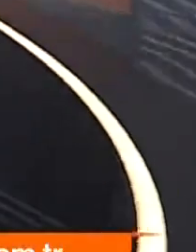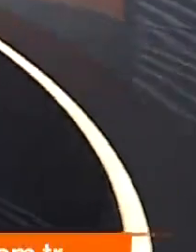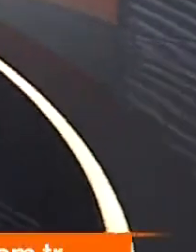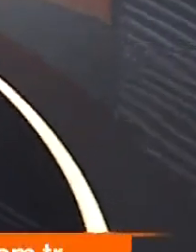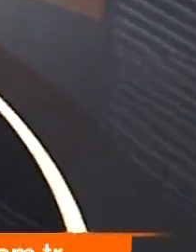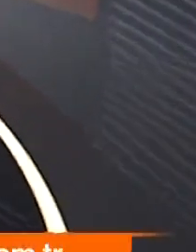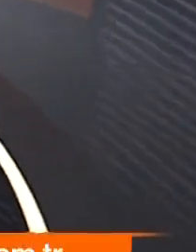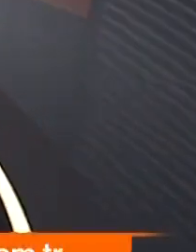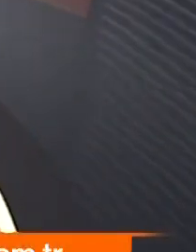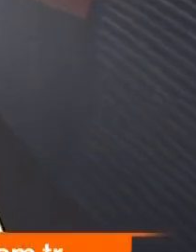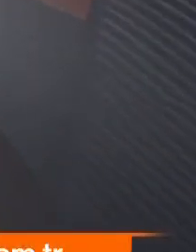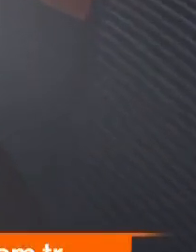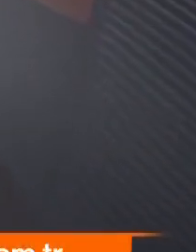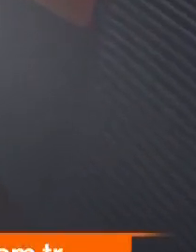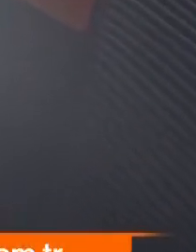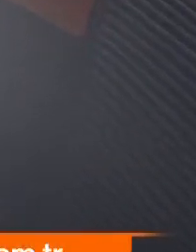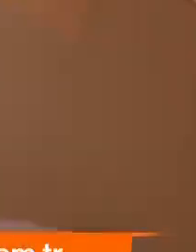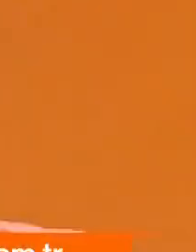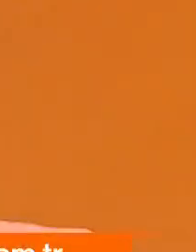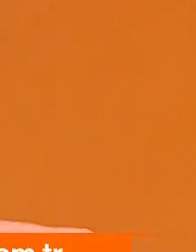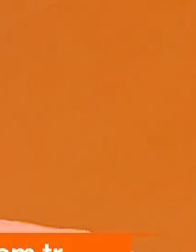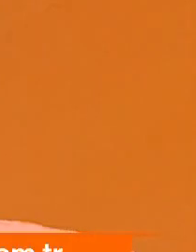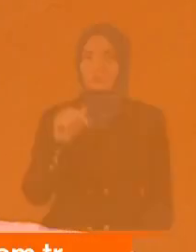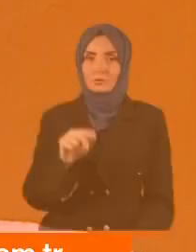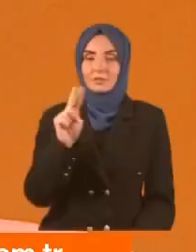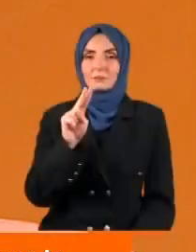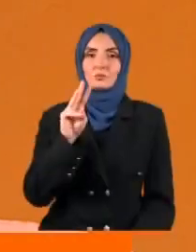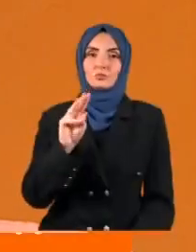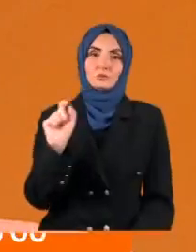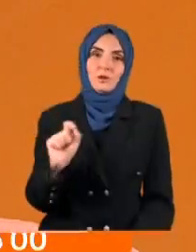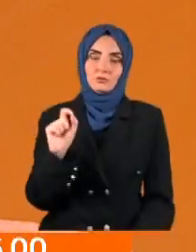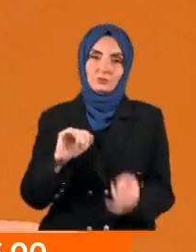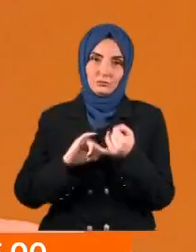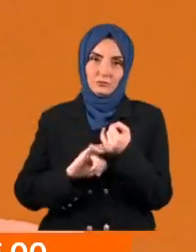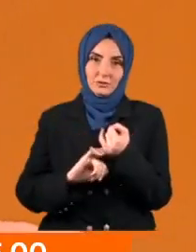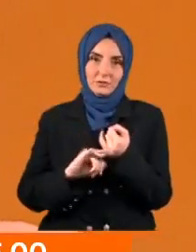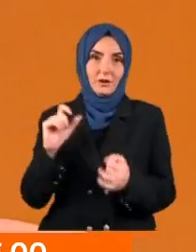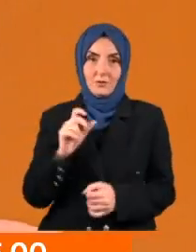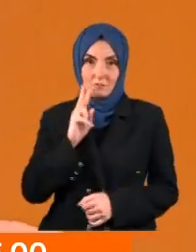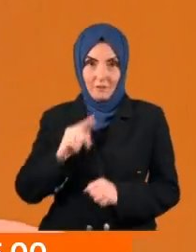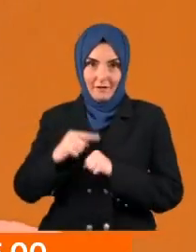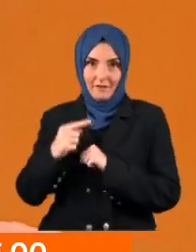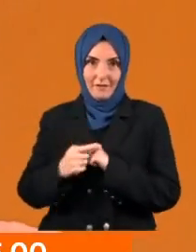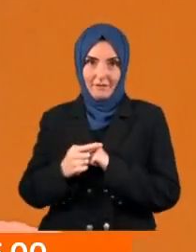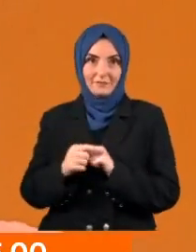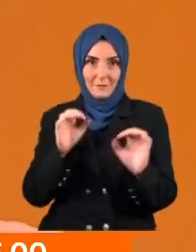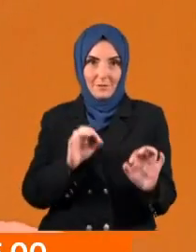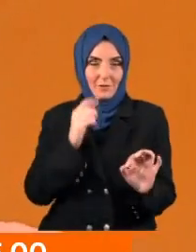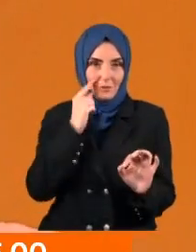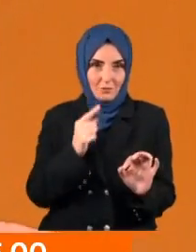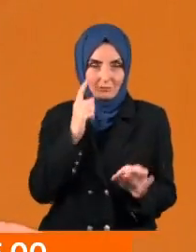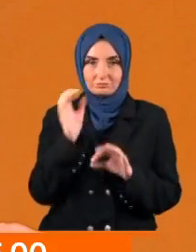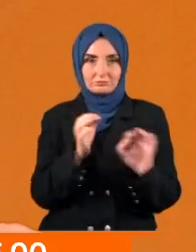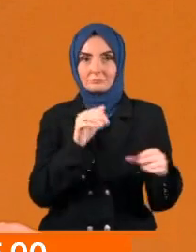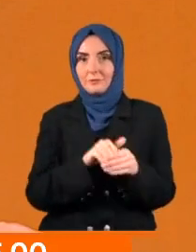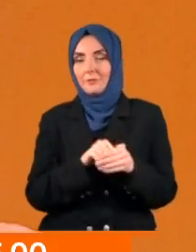Haberi merkezinden, ATV Haber merkezinden iyi akşamlar. Bugün 23 Eylül Cumartesi. Ayın son haftasına girerken gözler meclise